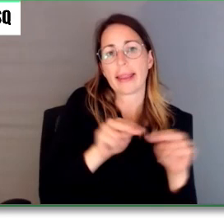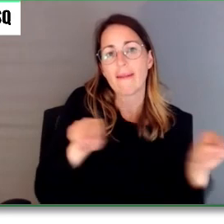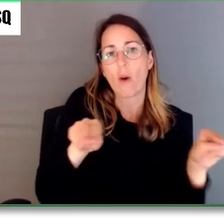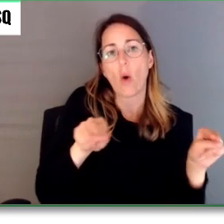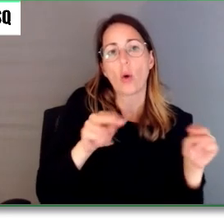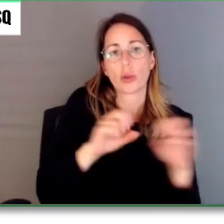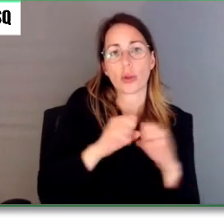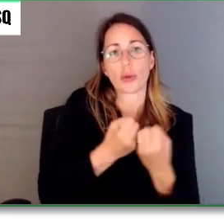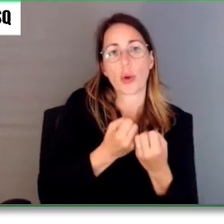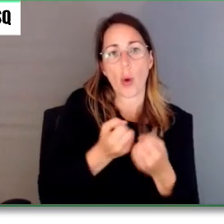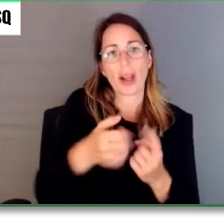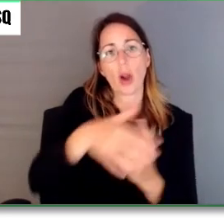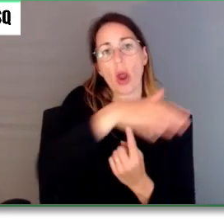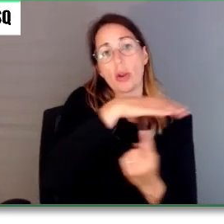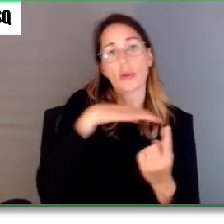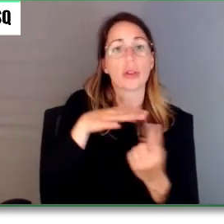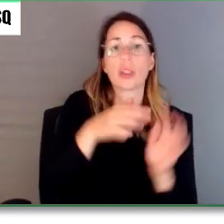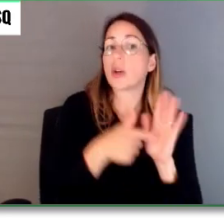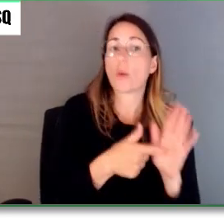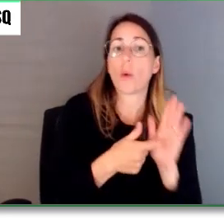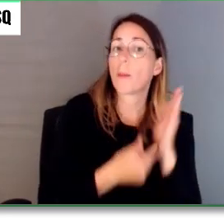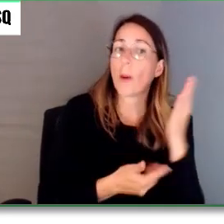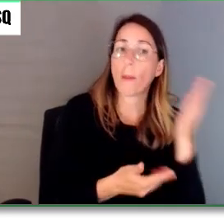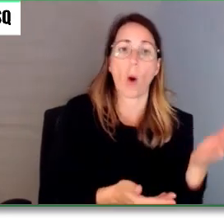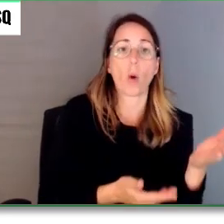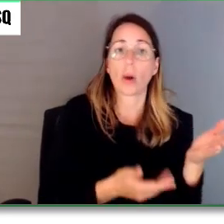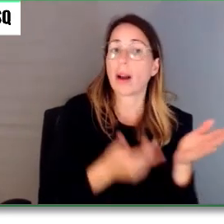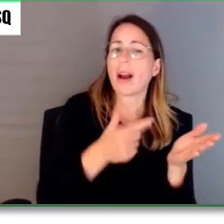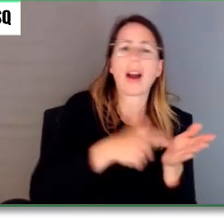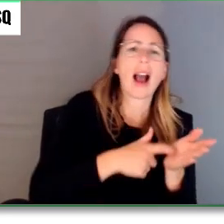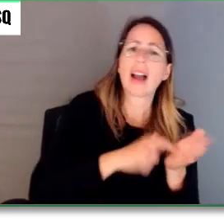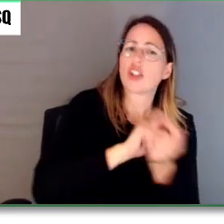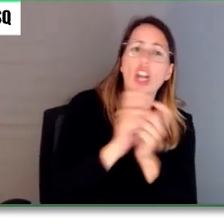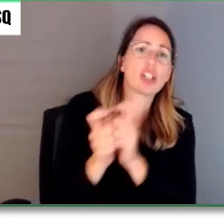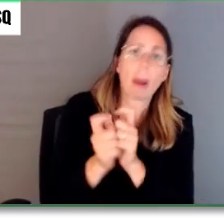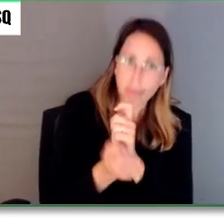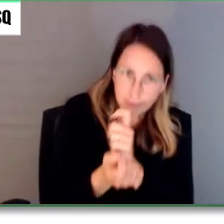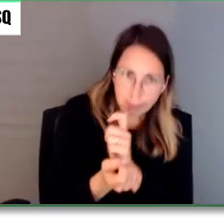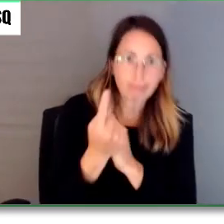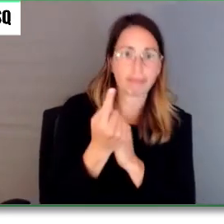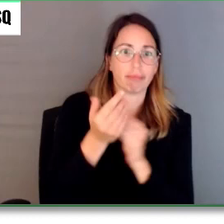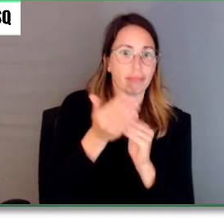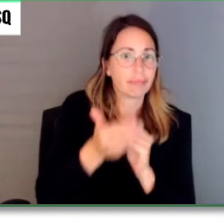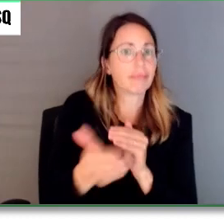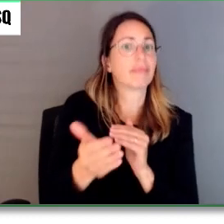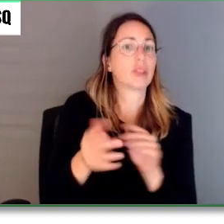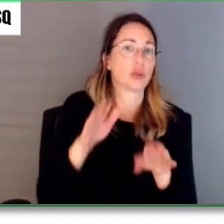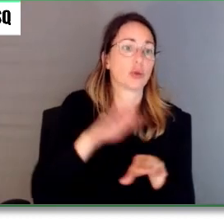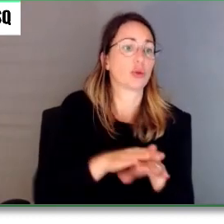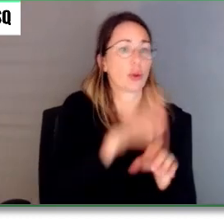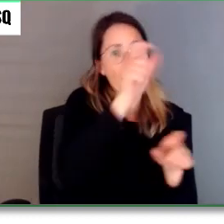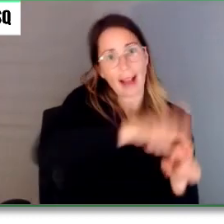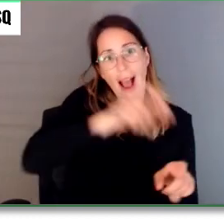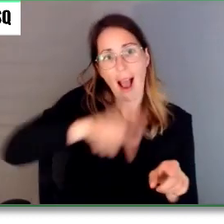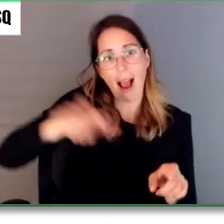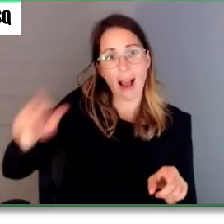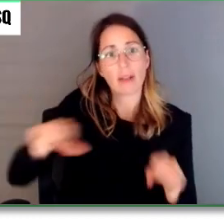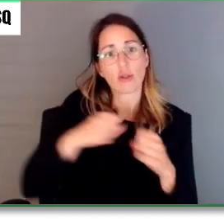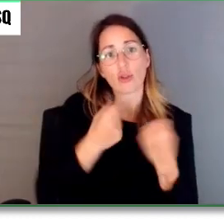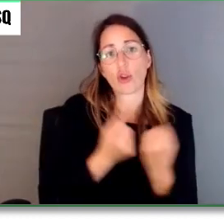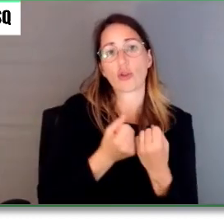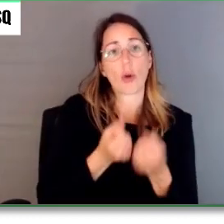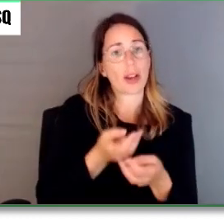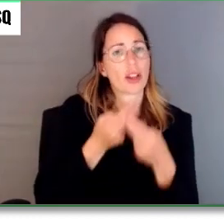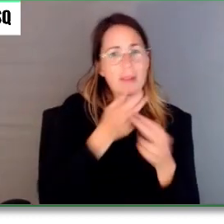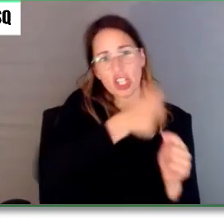Essentiellement, ce que nous proposons de voir à quel moment le changement se fait dans chaque cadre socio-économique. Lorsqu'on prévoit le